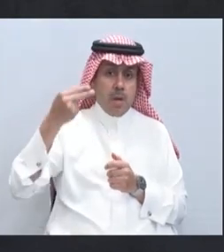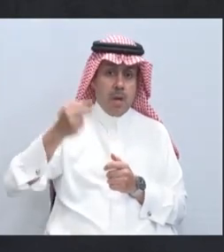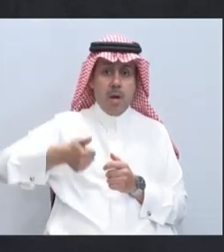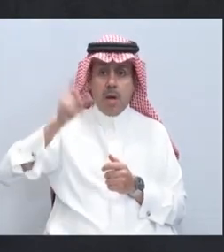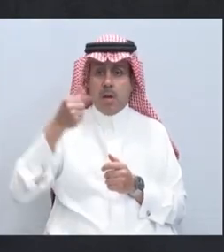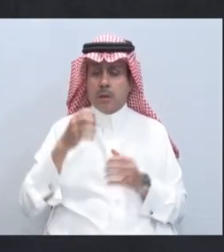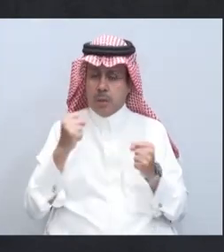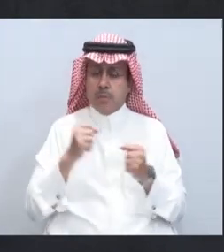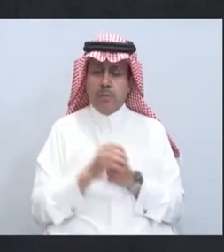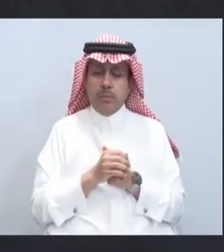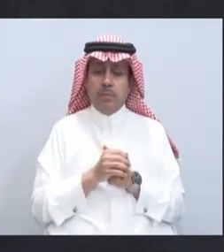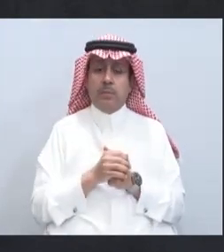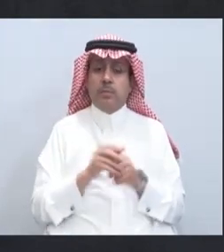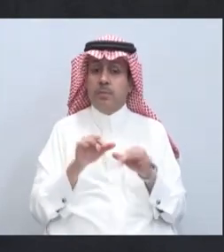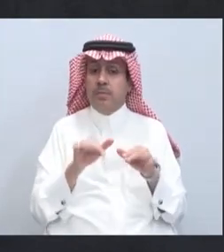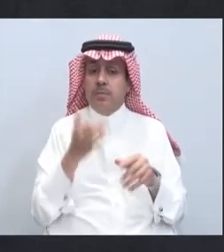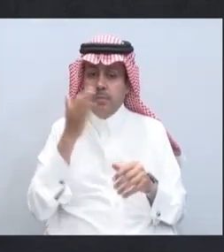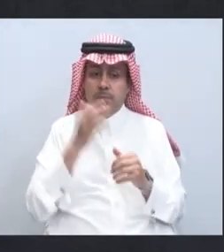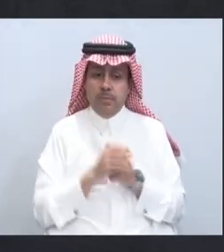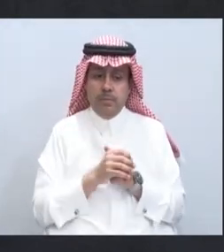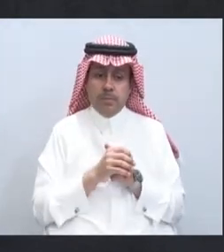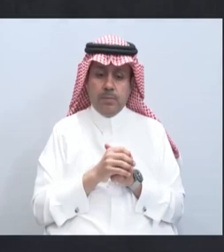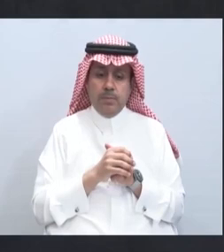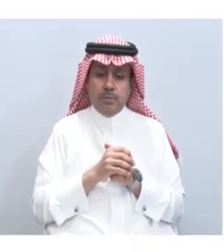يعني الحصول على الاوعيه